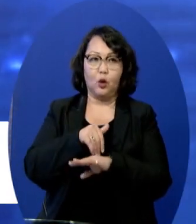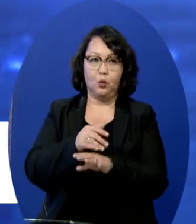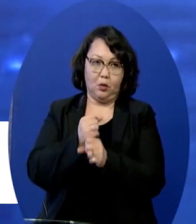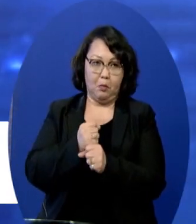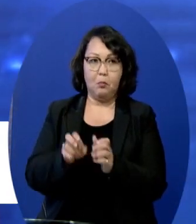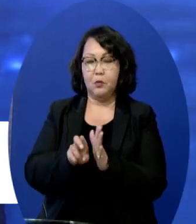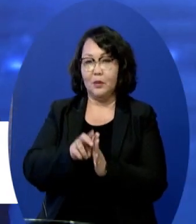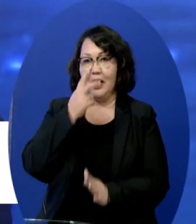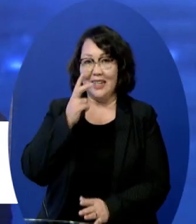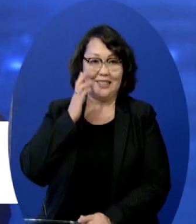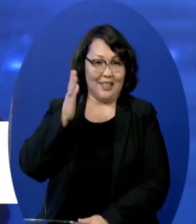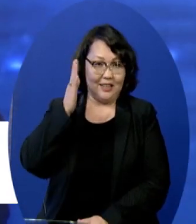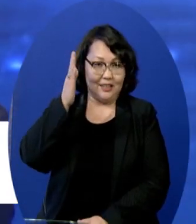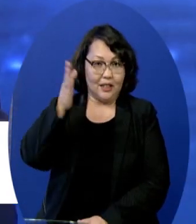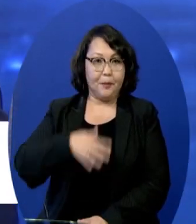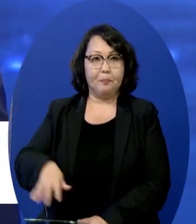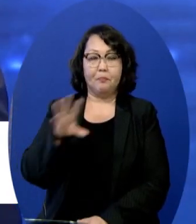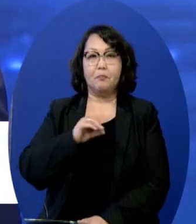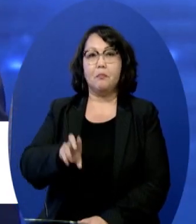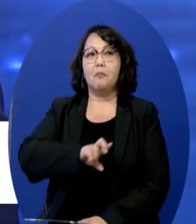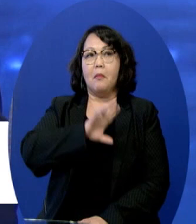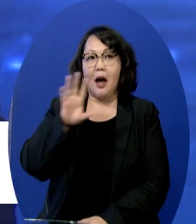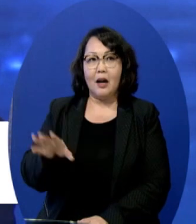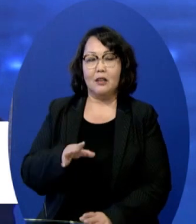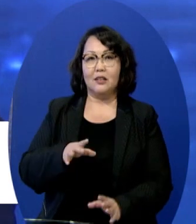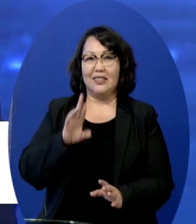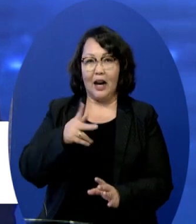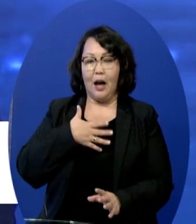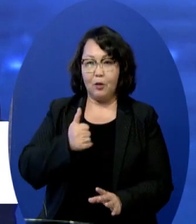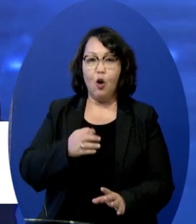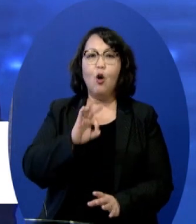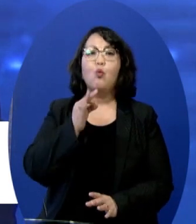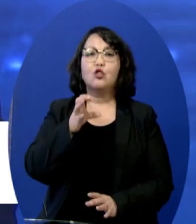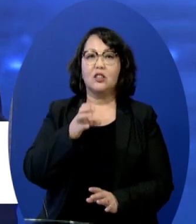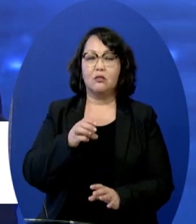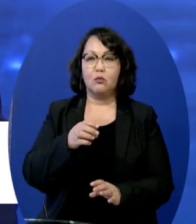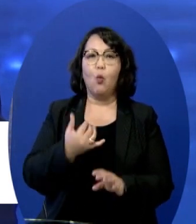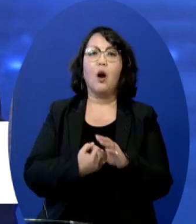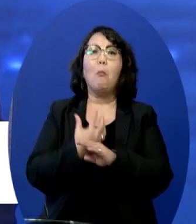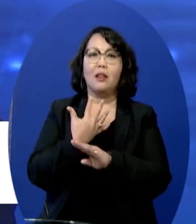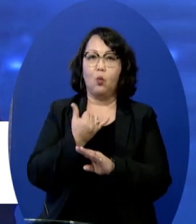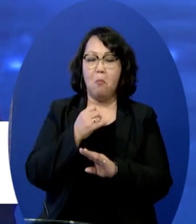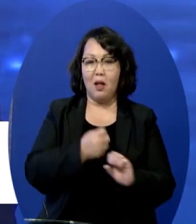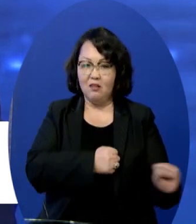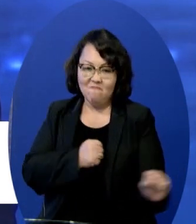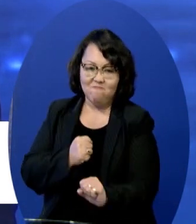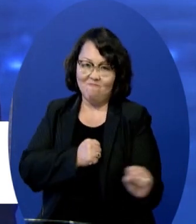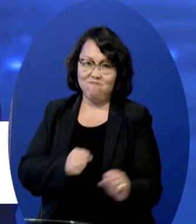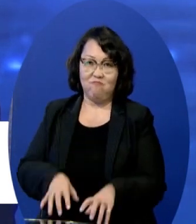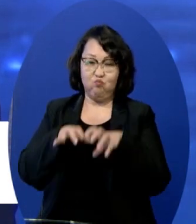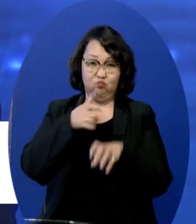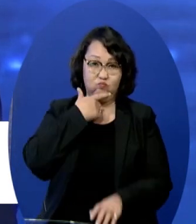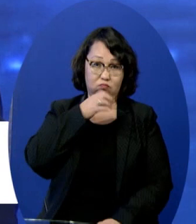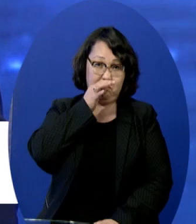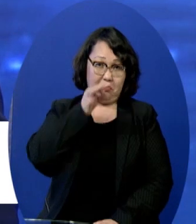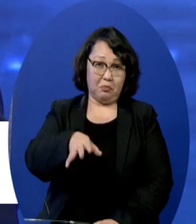байгаа. А цаашдаа бид нар бол ер нь байгалийн хадлангаараа явах боломжгүй болж байна. За өнөөдөр бол одоо бэлчээрийн даац 2-3 дахин